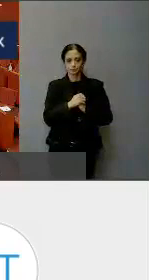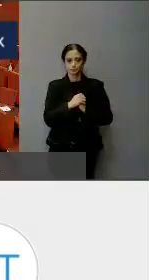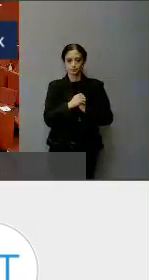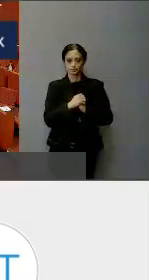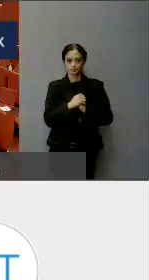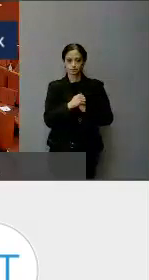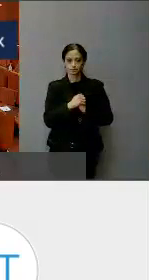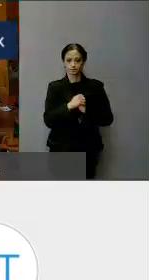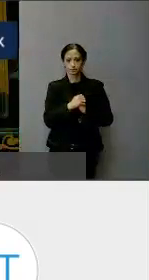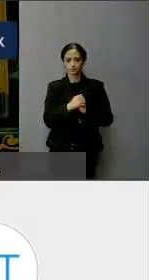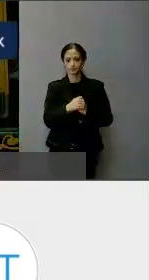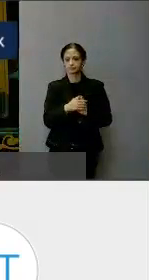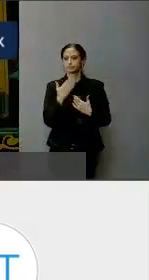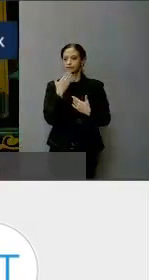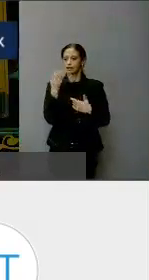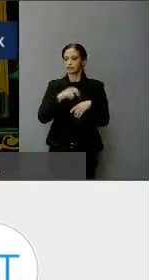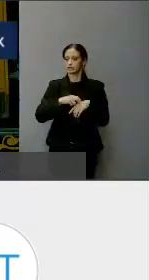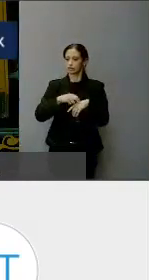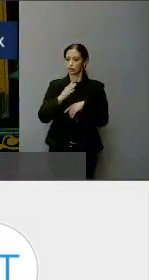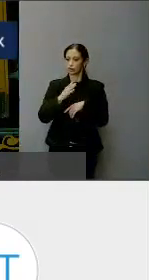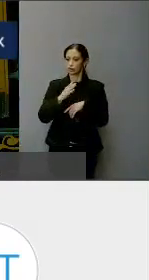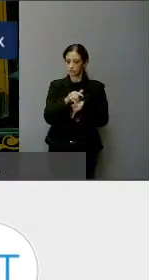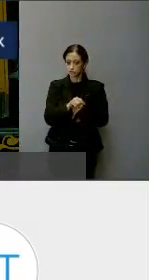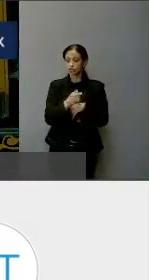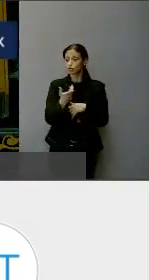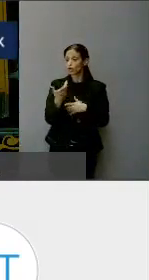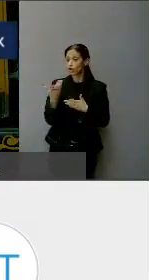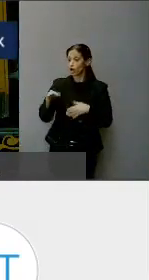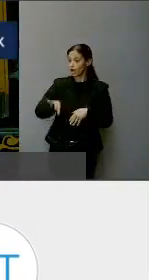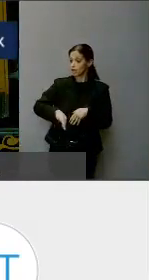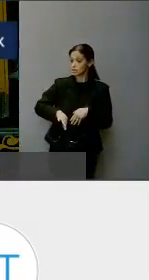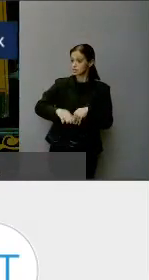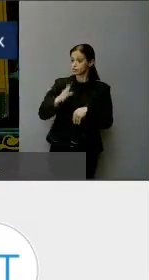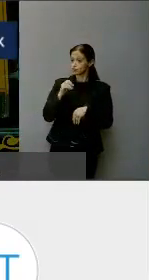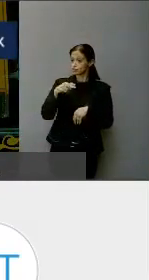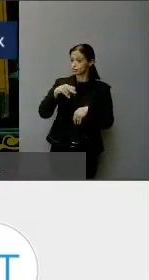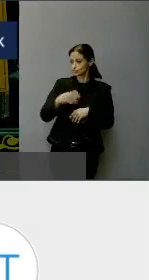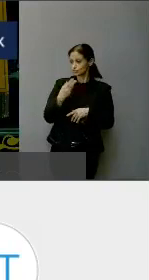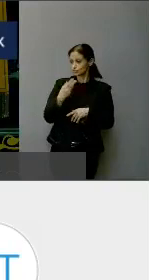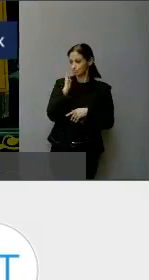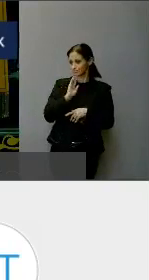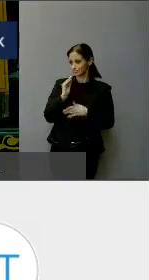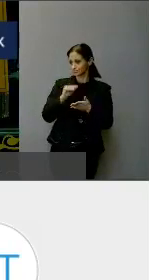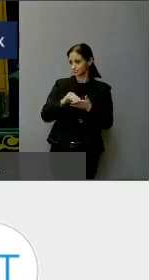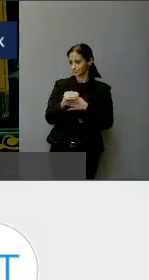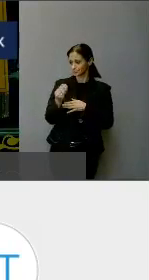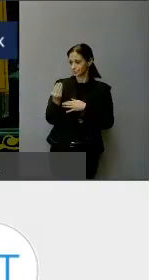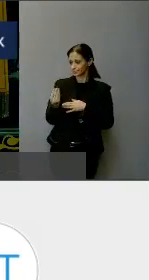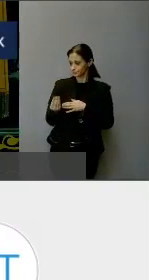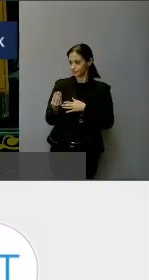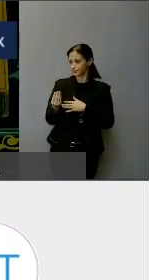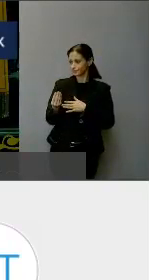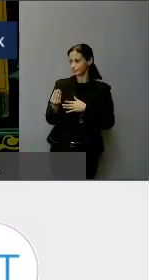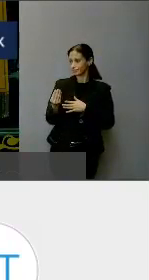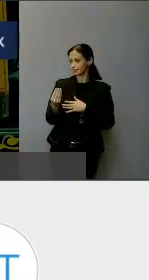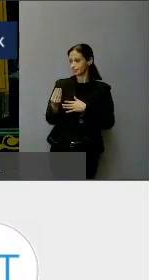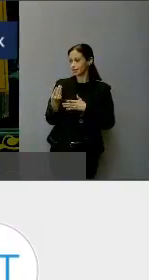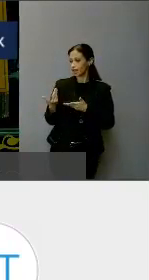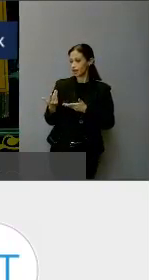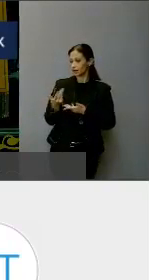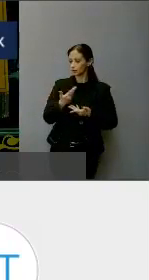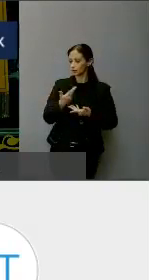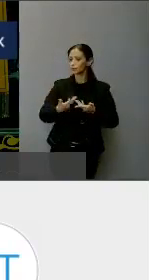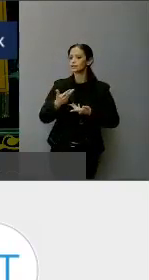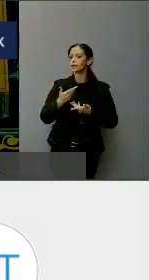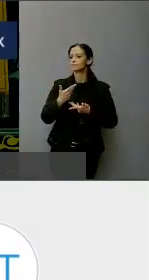grazie dottor bisso quindi allora assessore cenci chiedo conto di rimanere lì per coadiuvarmi meccanismo